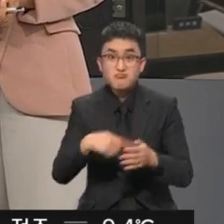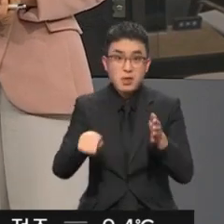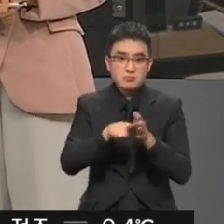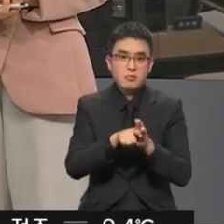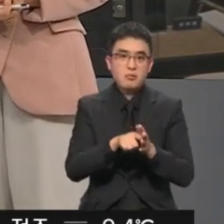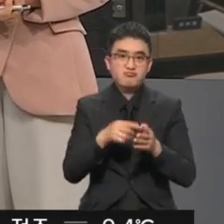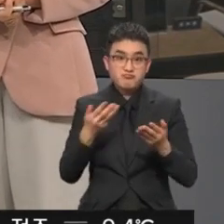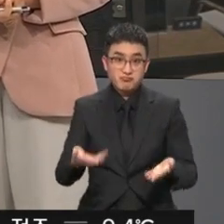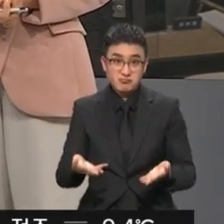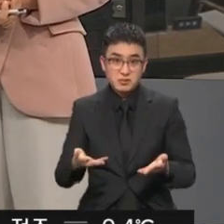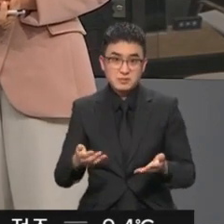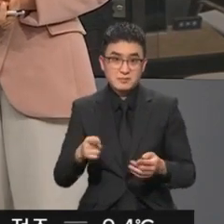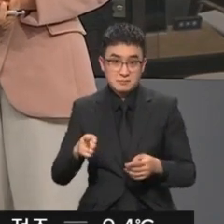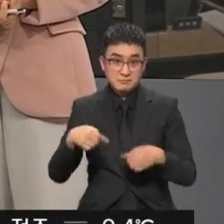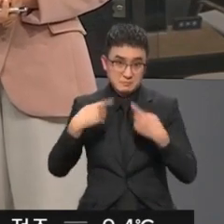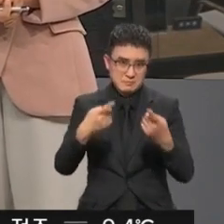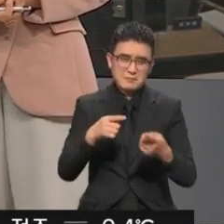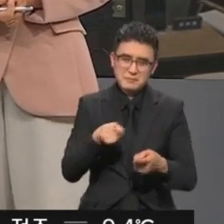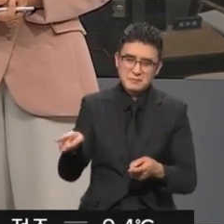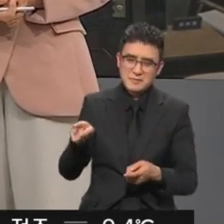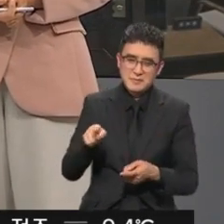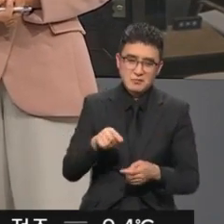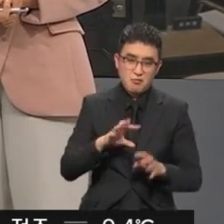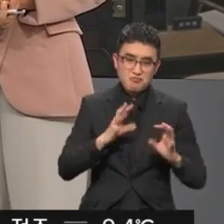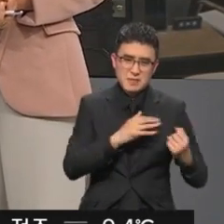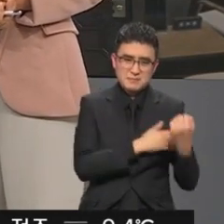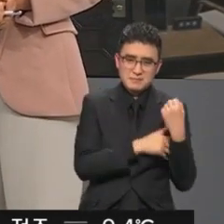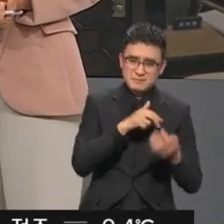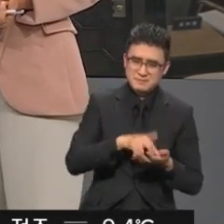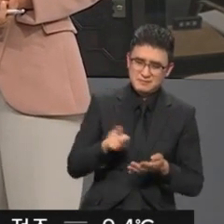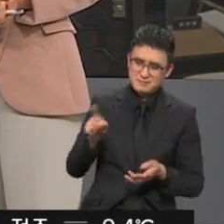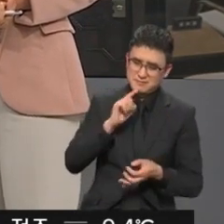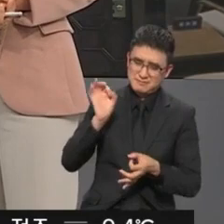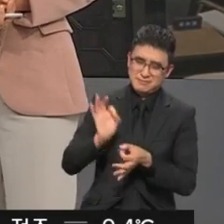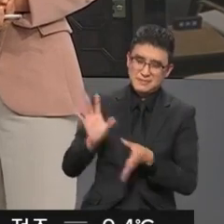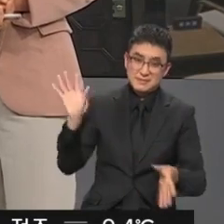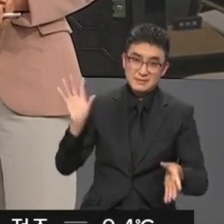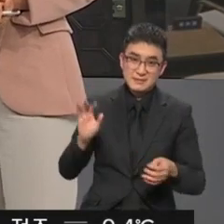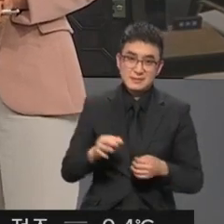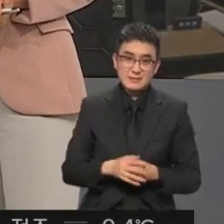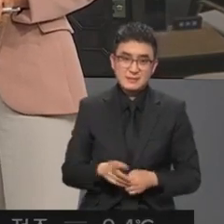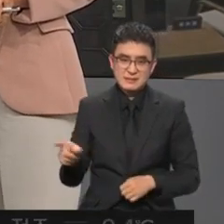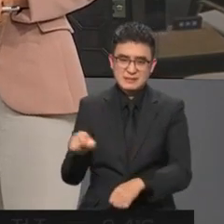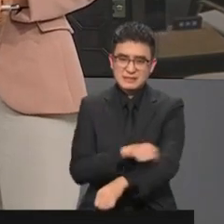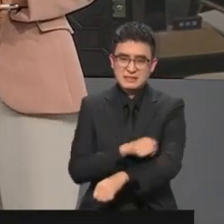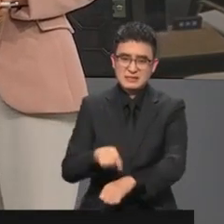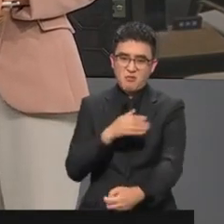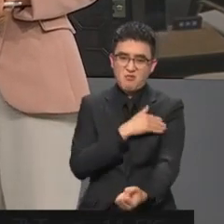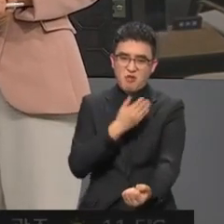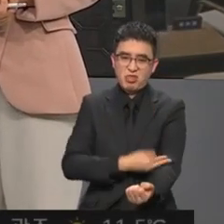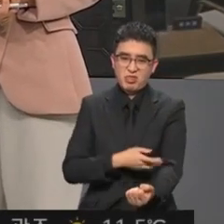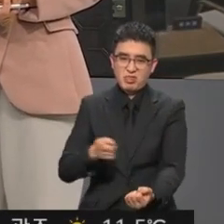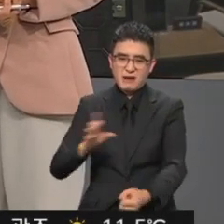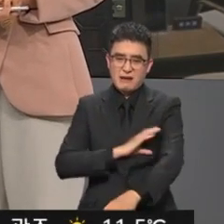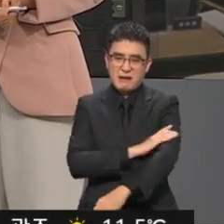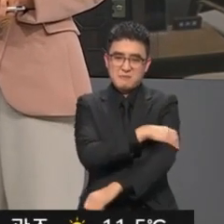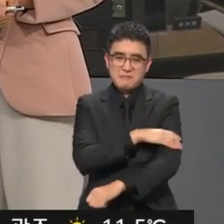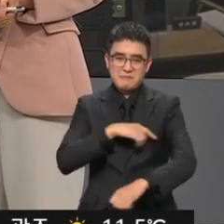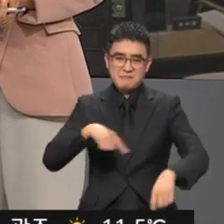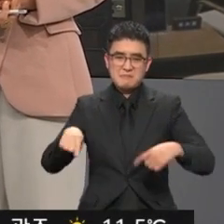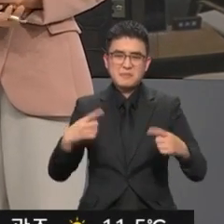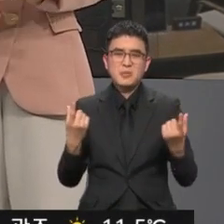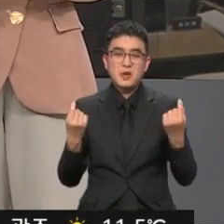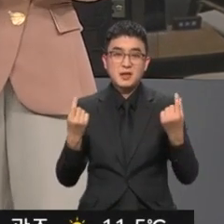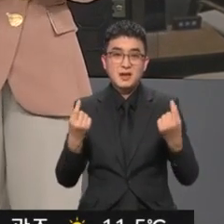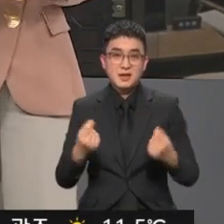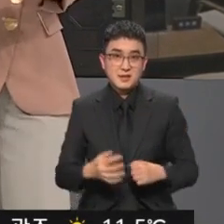이 대표가 특별 대접이나 황제 조사를 받아야 할 이유는 전혀 없다. 특권 의식에 사로잡힌 갑질일 뿐이라고